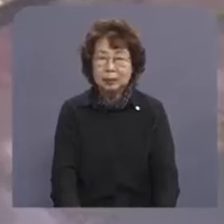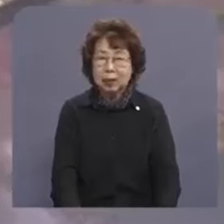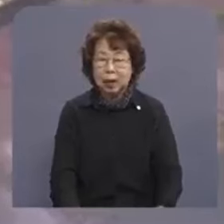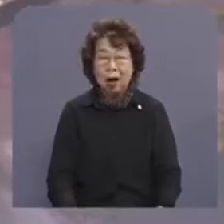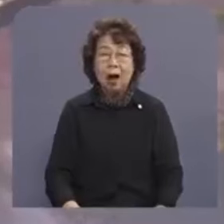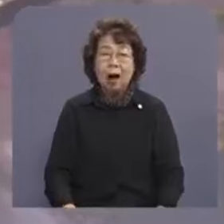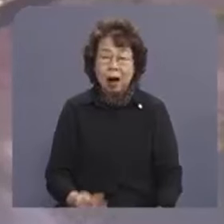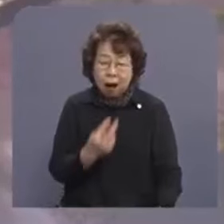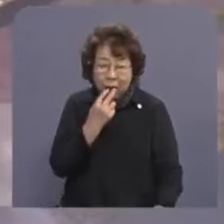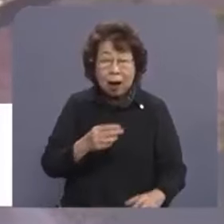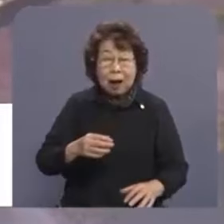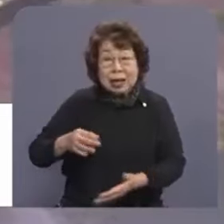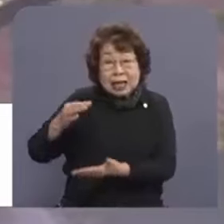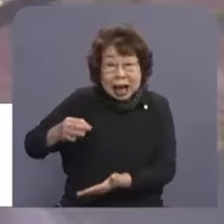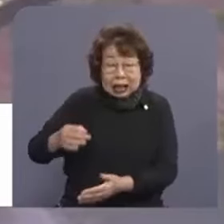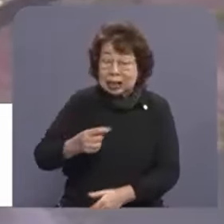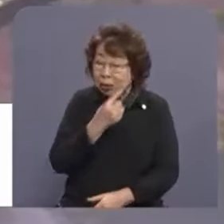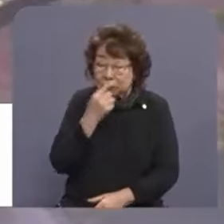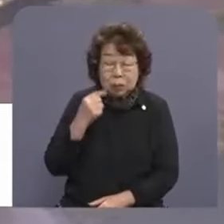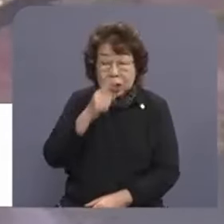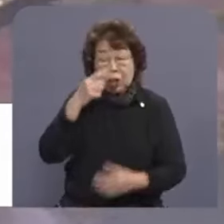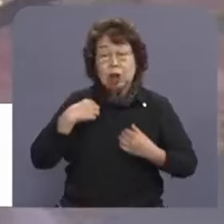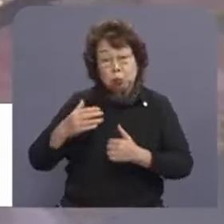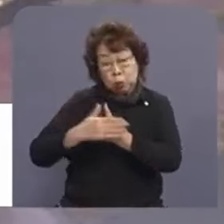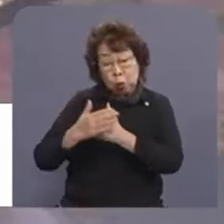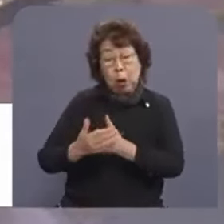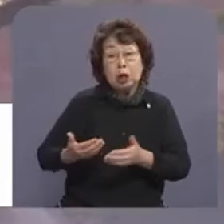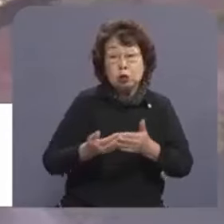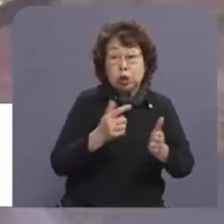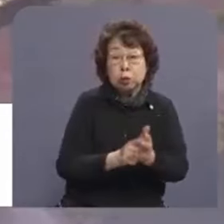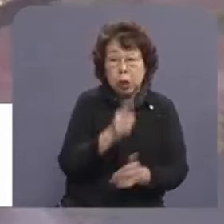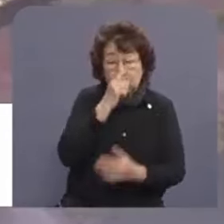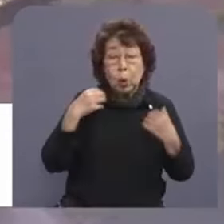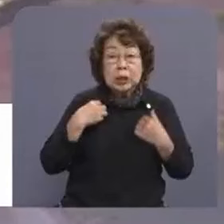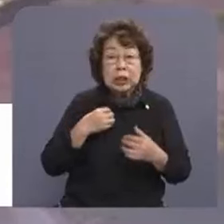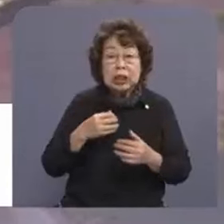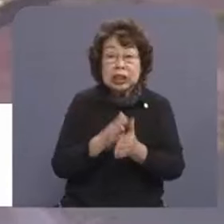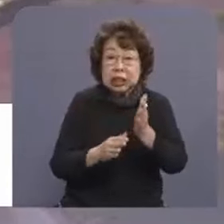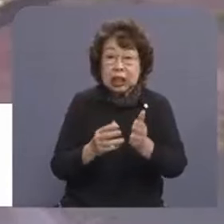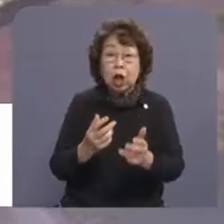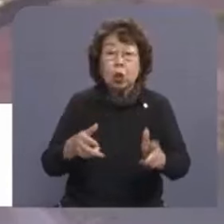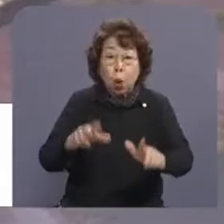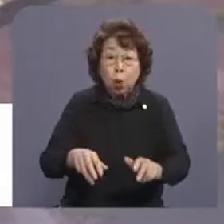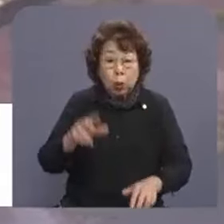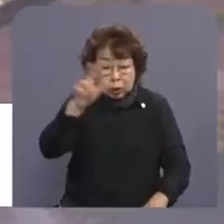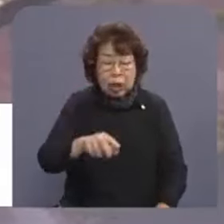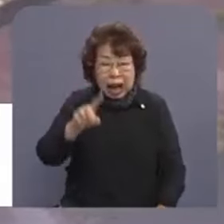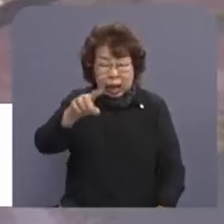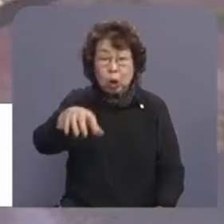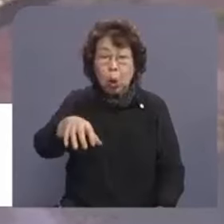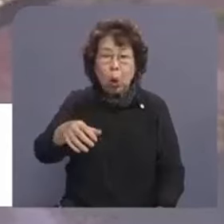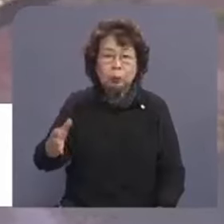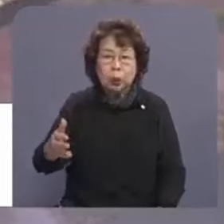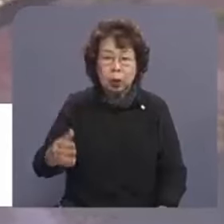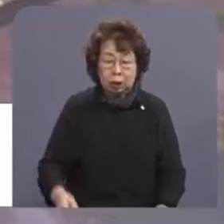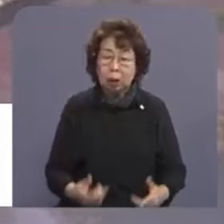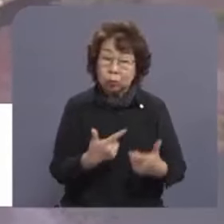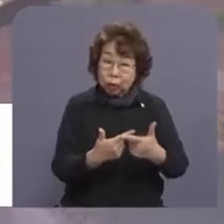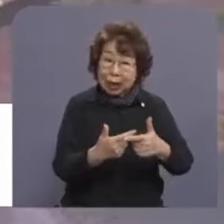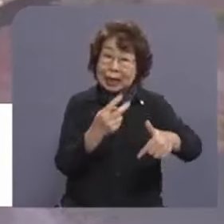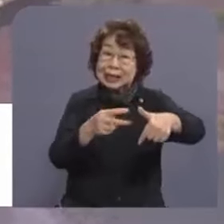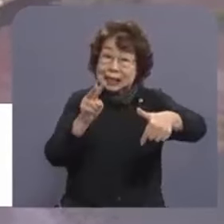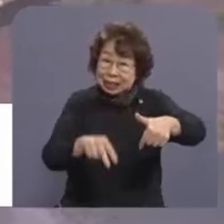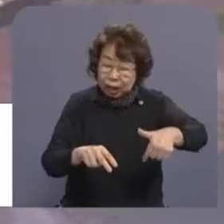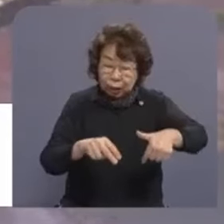생태적 가치를 인정하고 국비를 지원하는 국가도시공원은 아직 전국에 한 곳도 없습니다. 부산과 인천에서